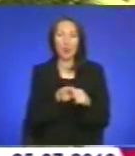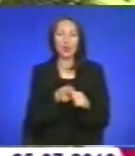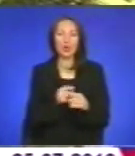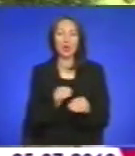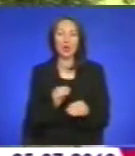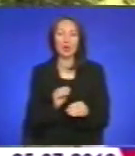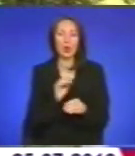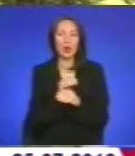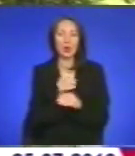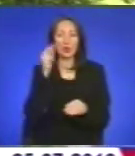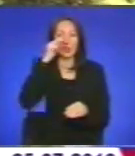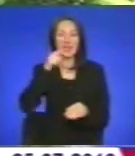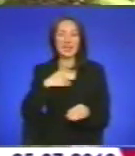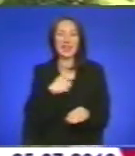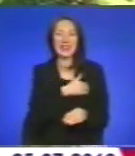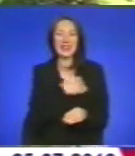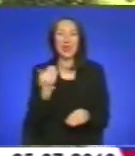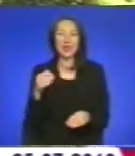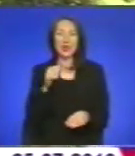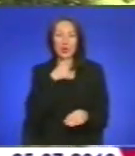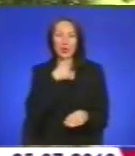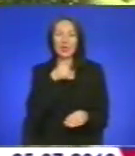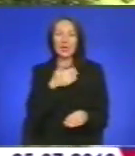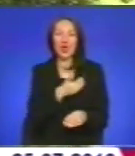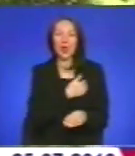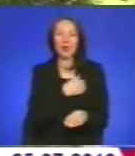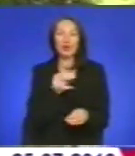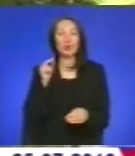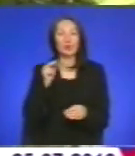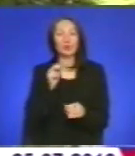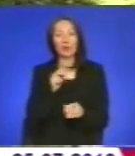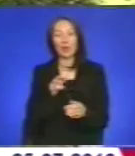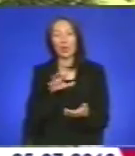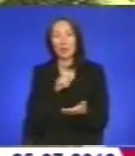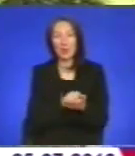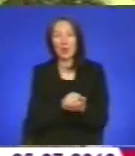хочу байдикувати, тому я хочу зайнятися якимось